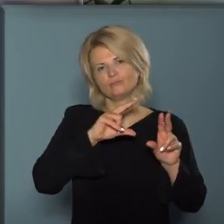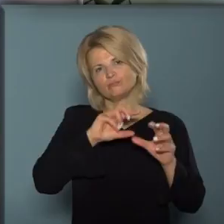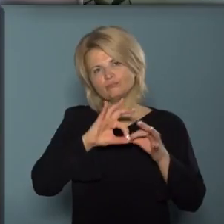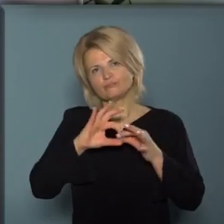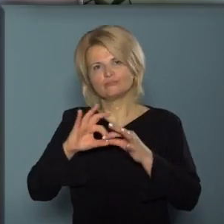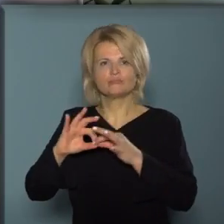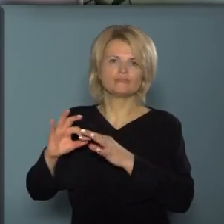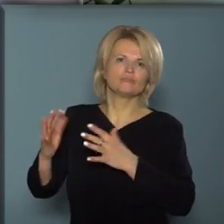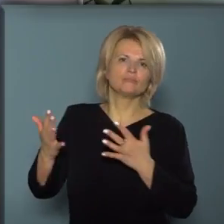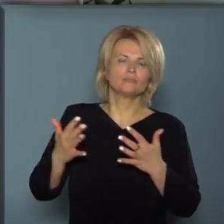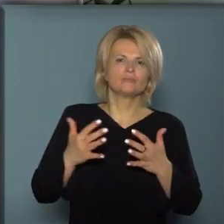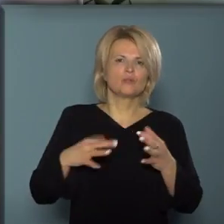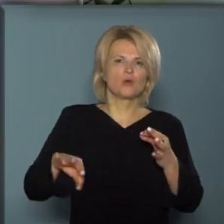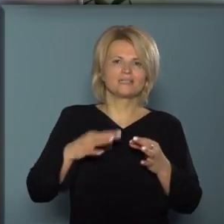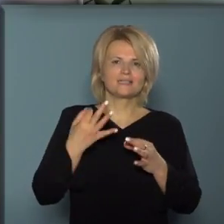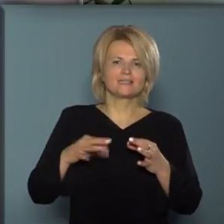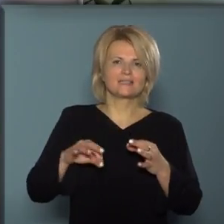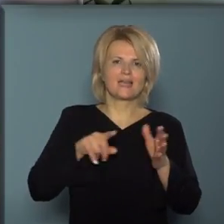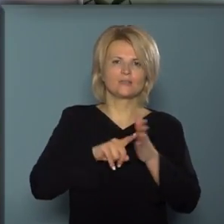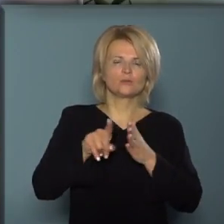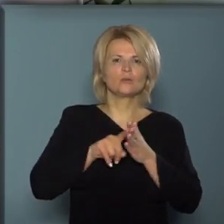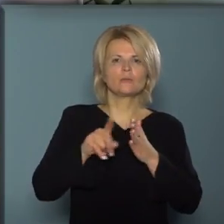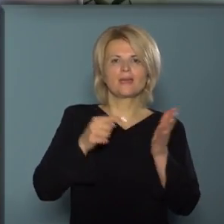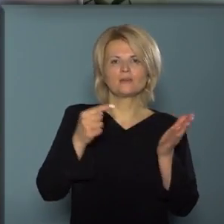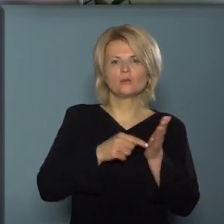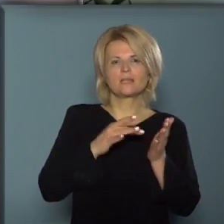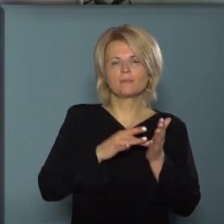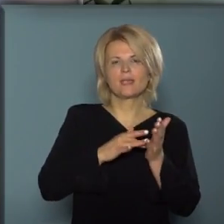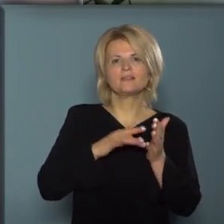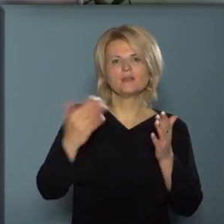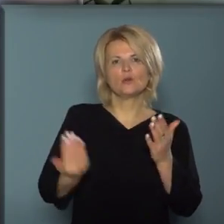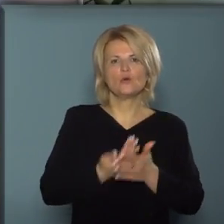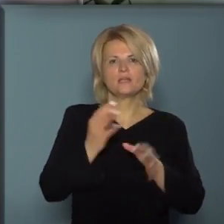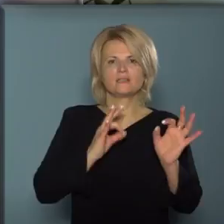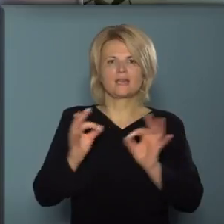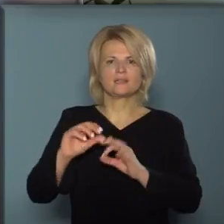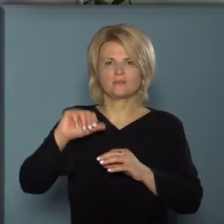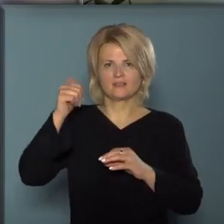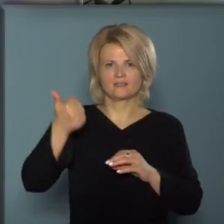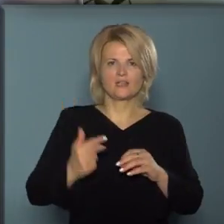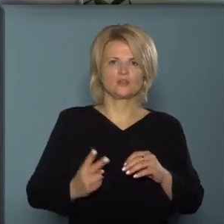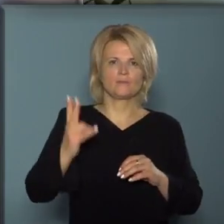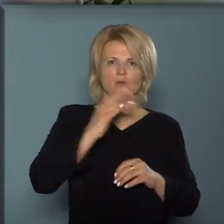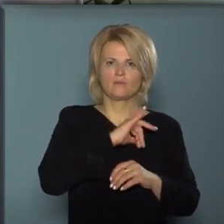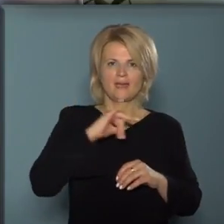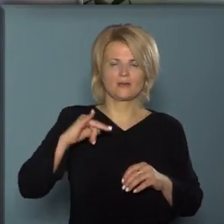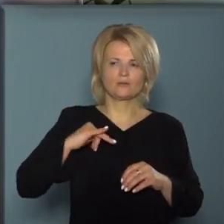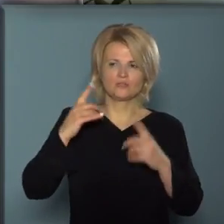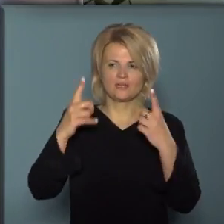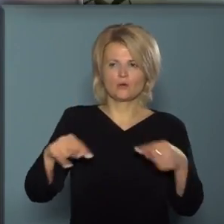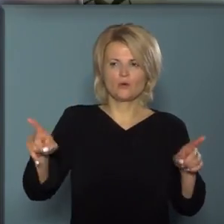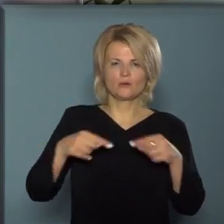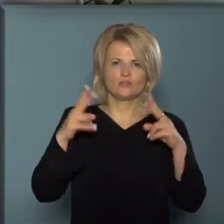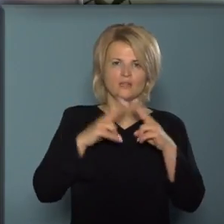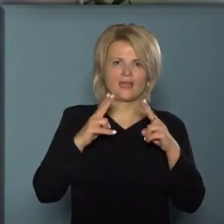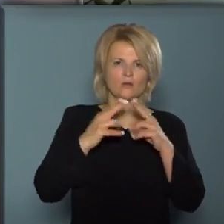művész koncertet, illetve október közepén várhatóan pedig egy új rendezvényt, az első fővárosi kórus találkozót